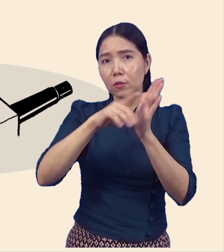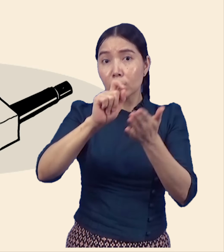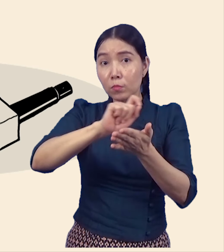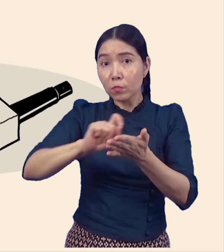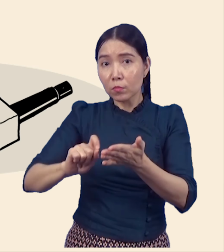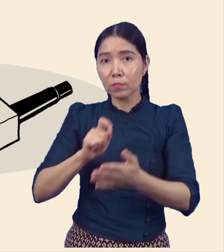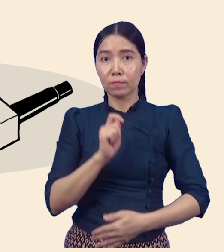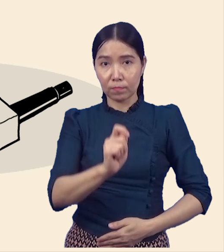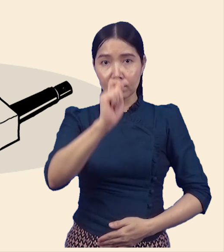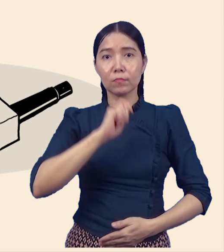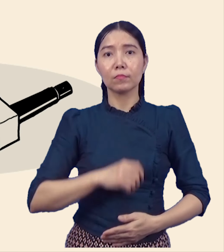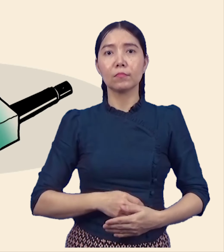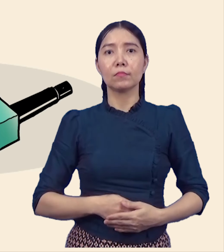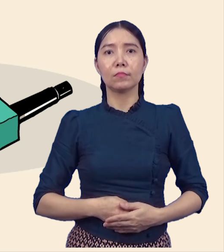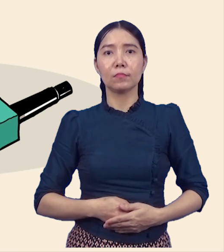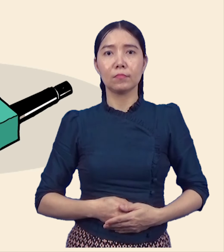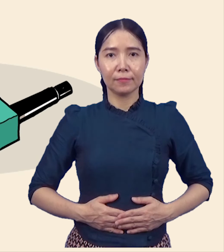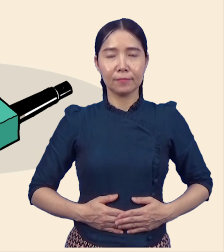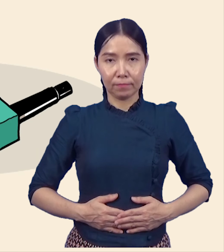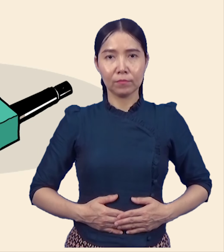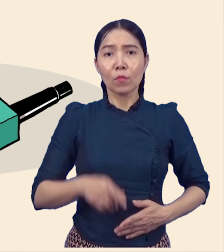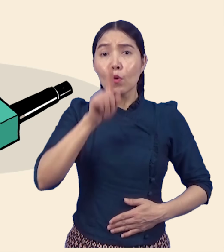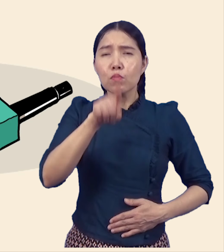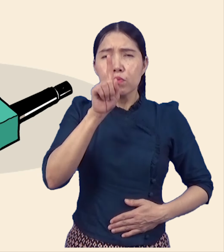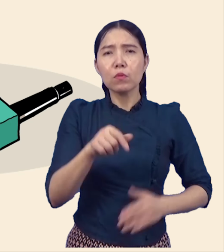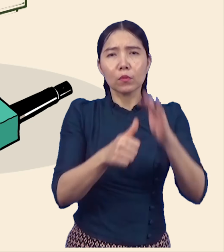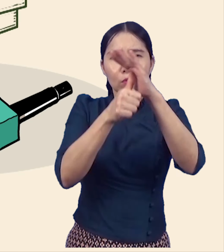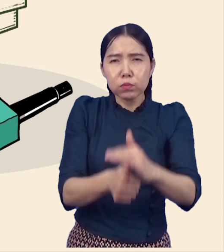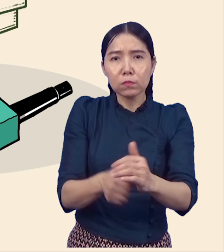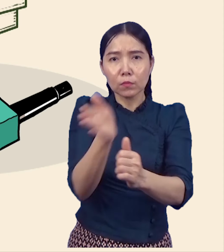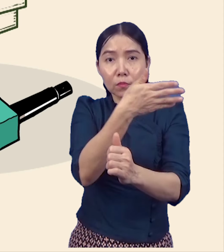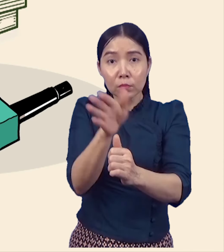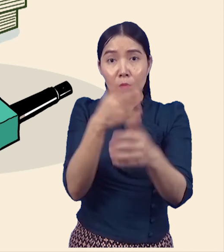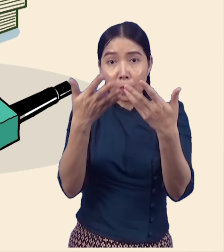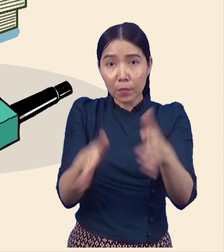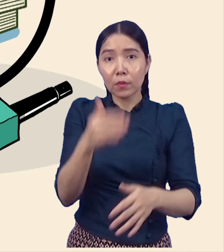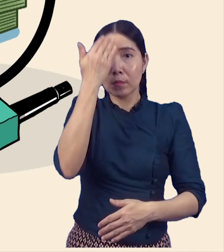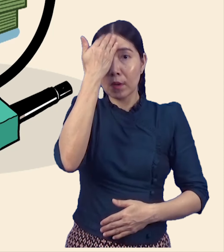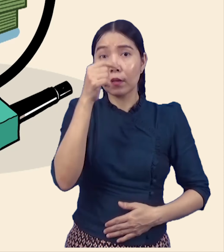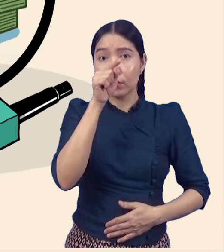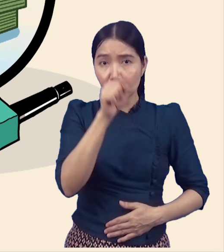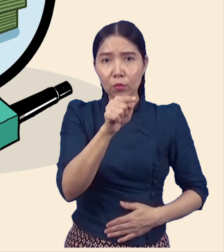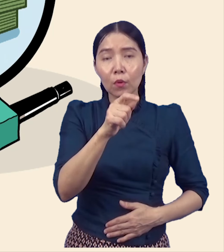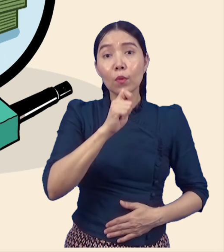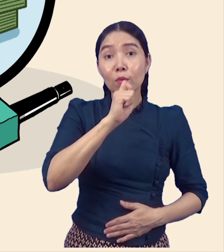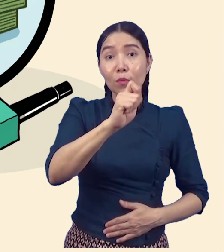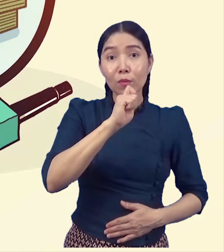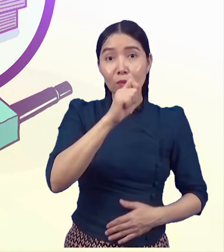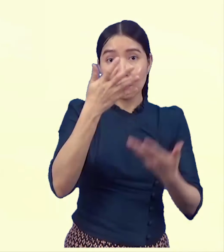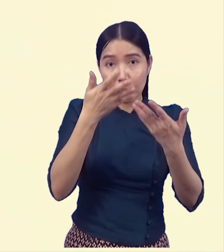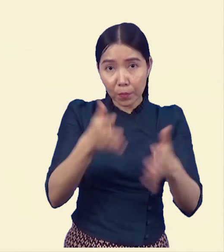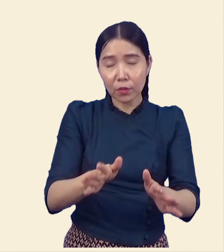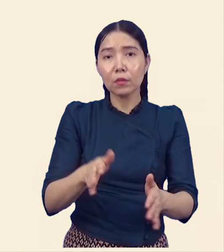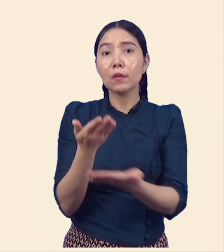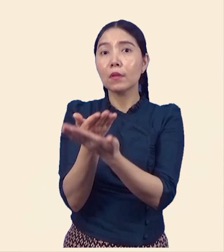င်တာဗျူးဖြေဆိုပေးရန်အတွက်အကြံဖတ်မှုမှလွတ်မြောက်လာသူများကိုငွေကြေးပစ္စည်းပေးခြင်းမပြုလုပ်ရပါ